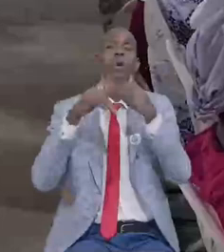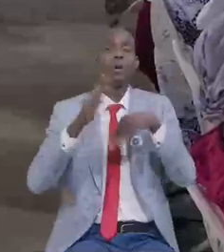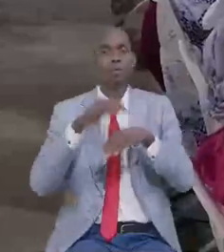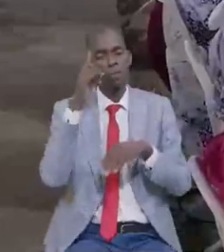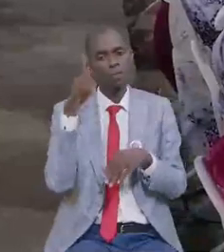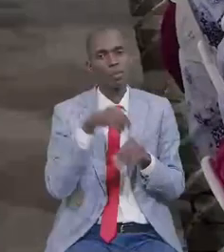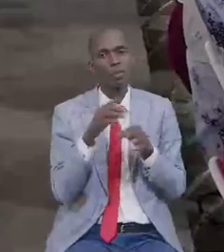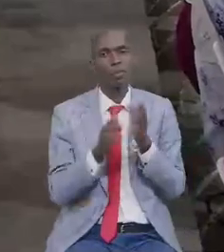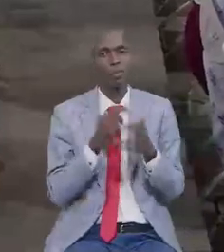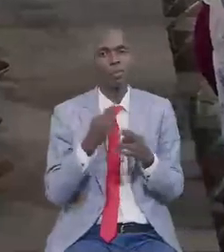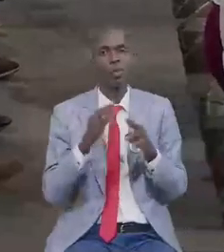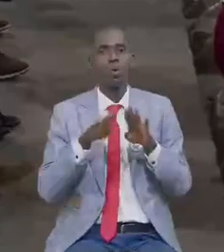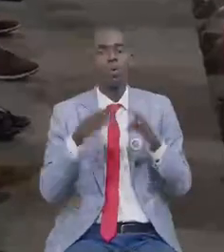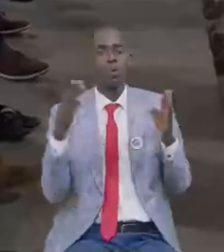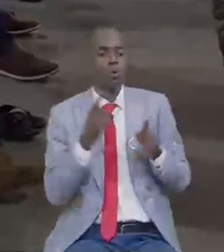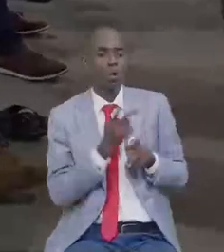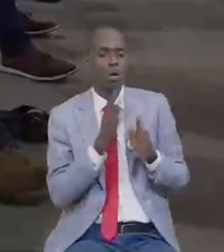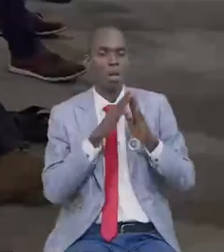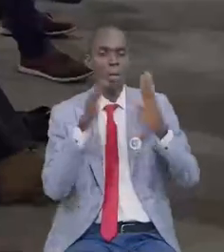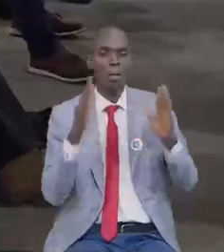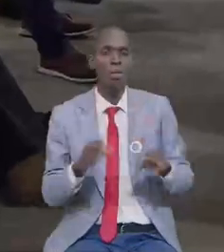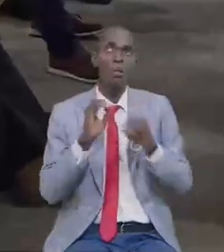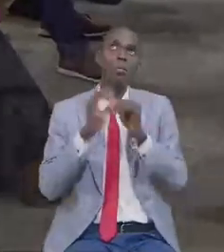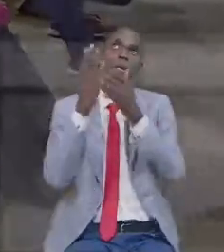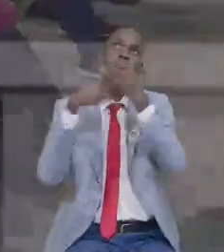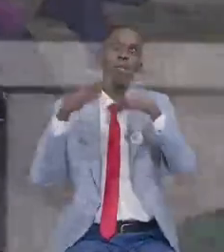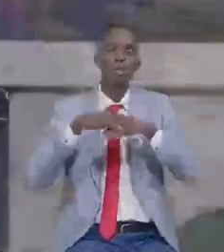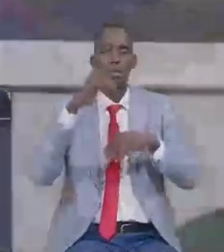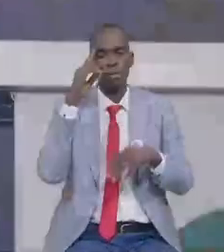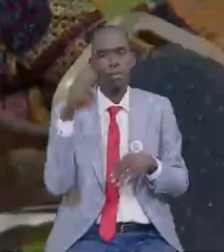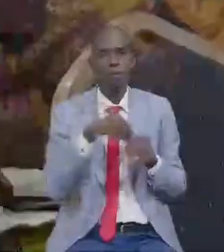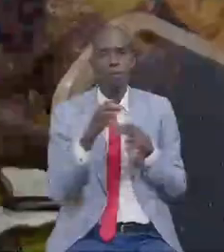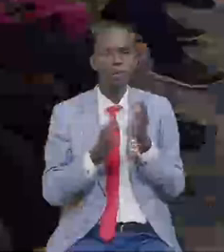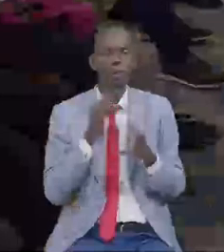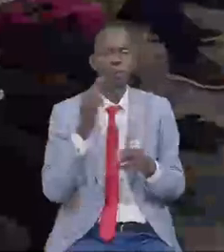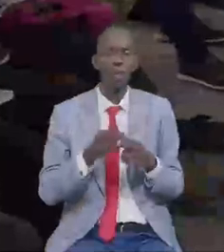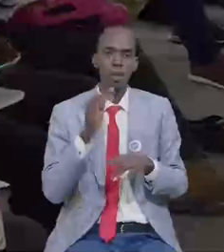Des magasins ouverts au ciel. Dans ta vie,